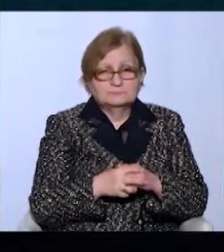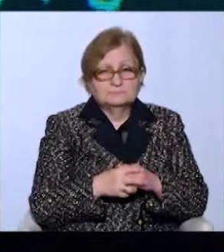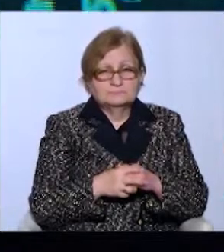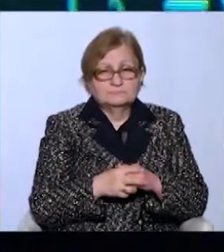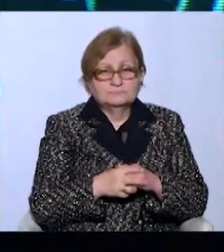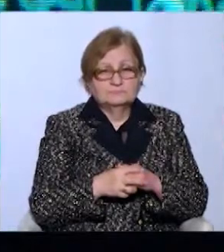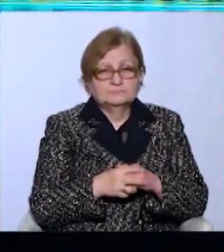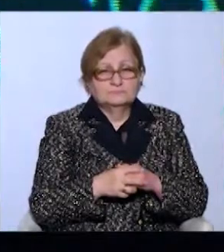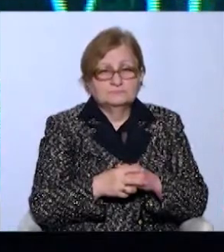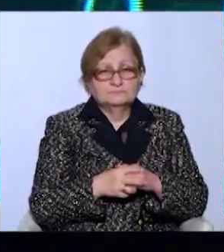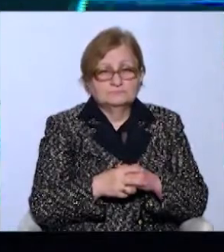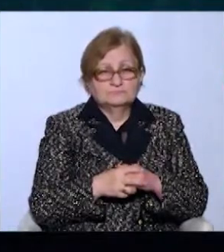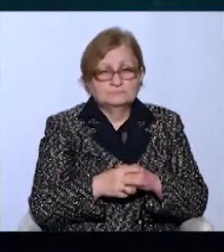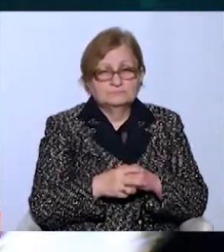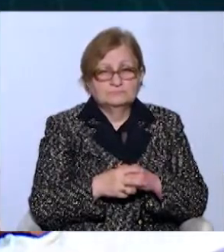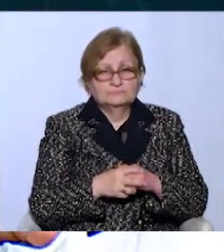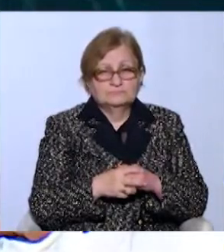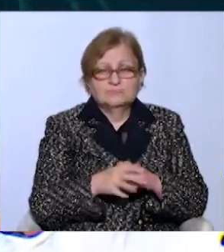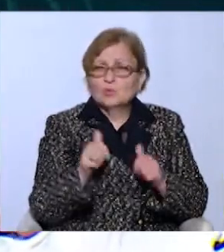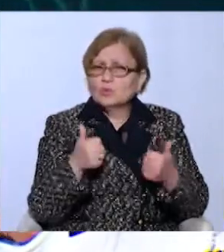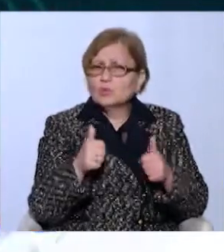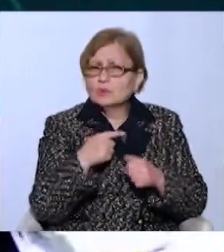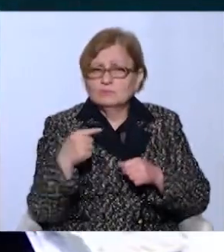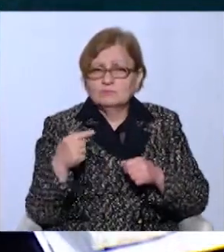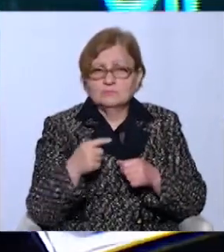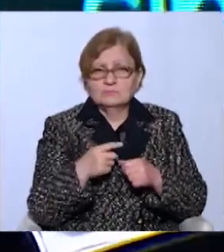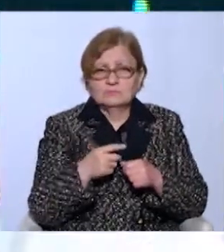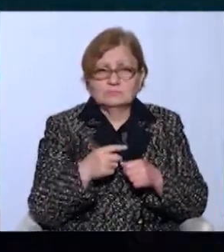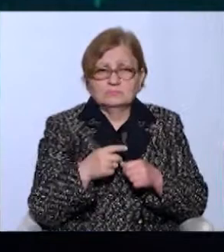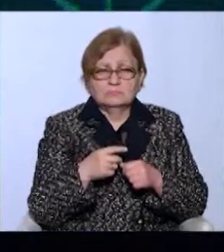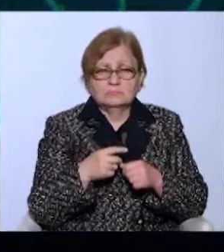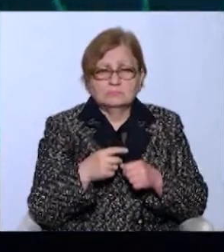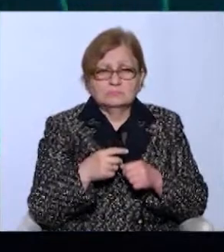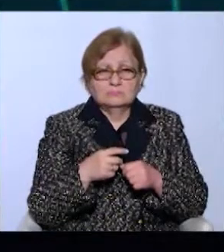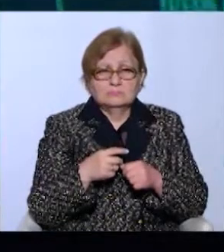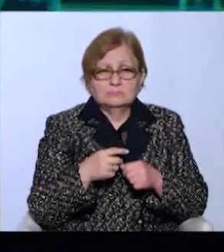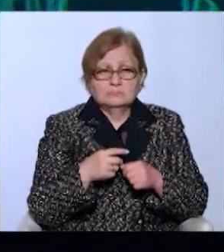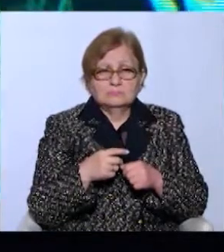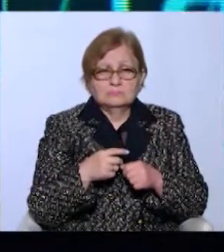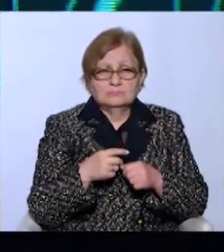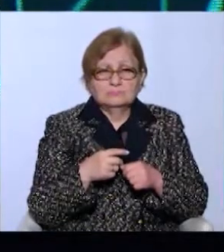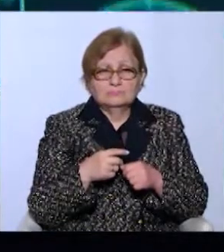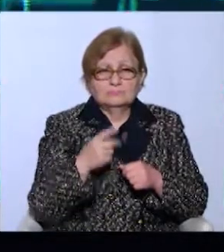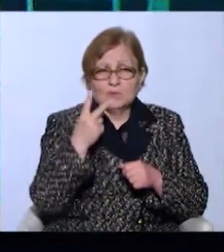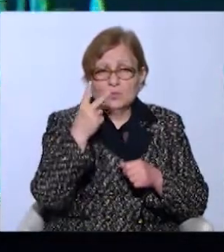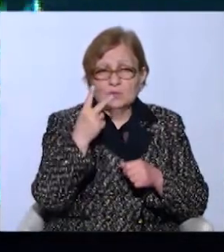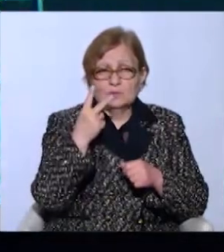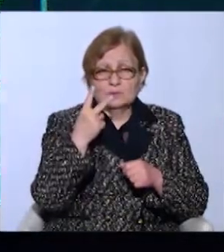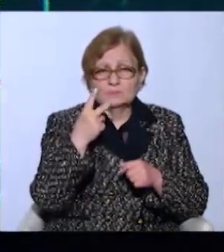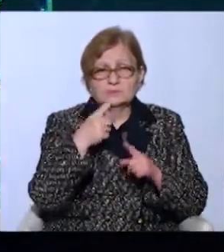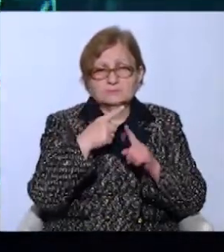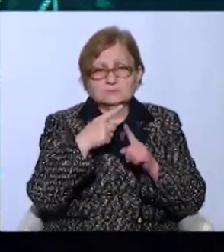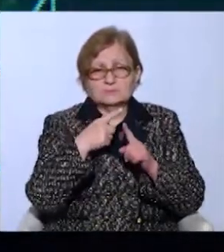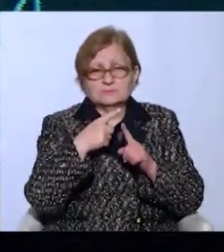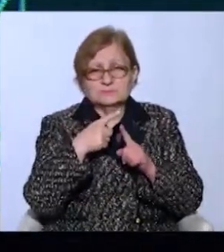1 მესამედს უნდა გამოვაკლო 1 მეორედი. როგორ? ყოველთვის შეიძლება. ეს არის 2 მთელს დამატებული